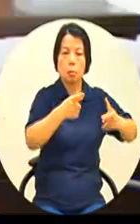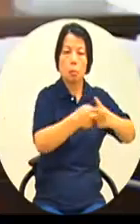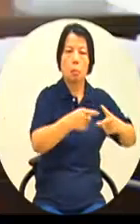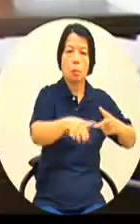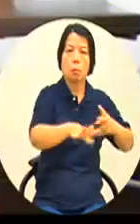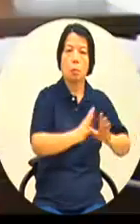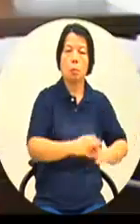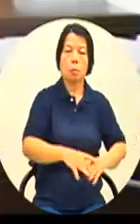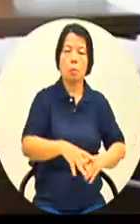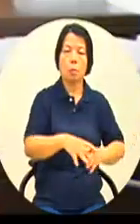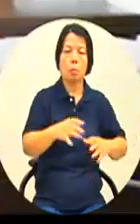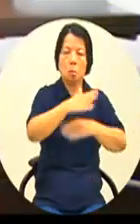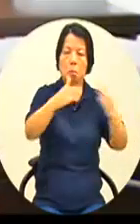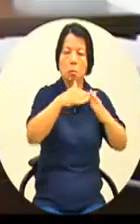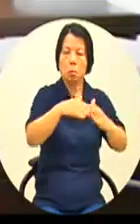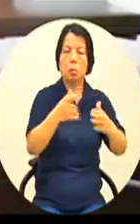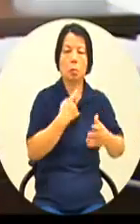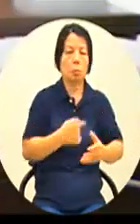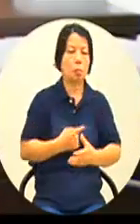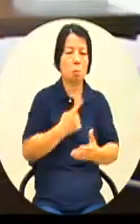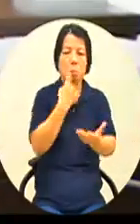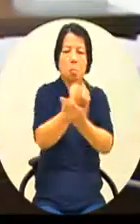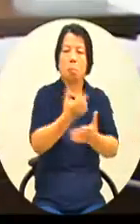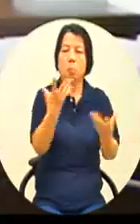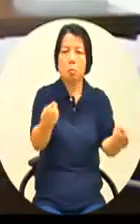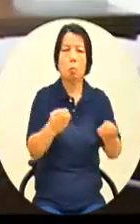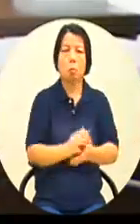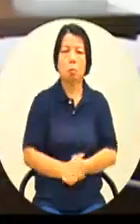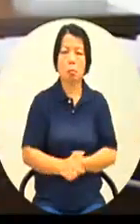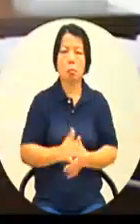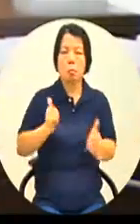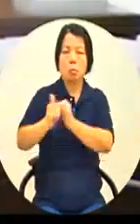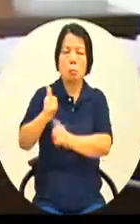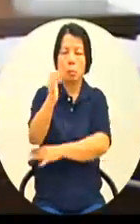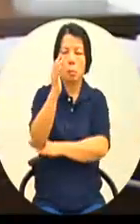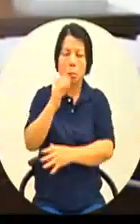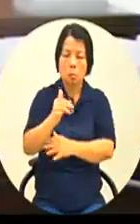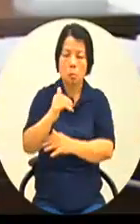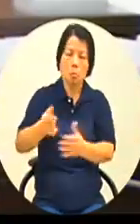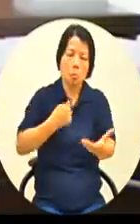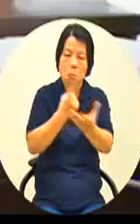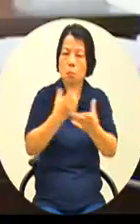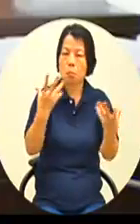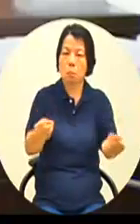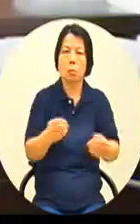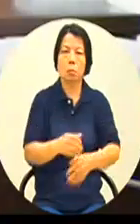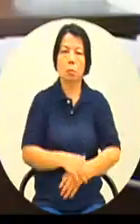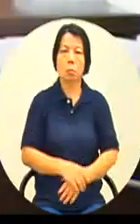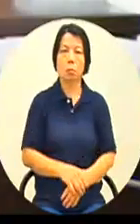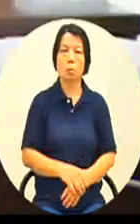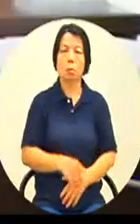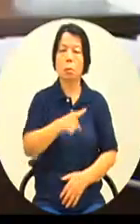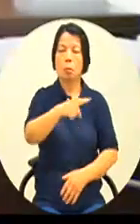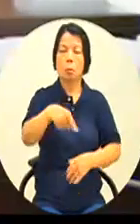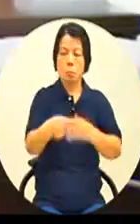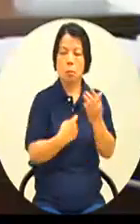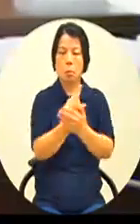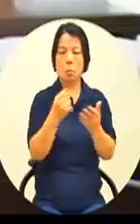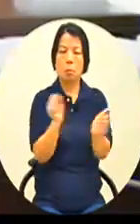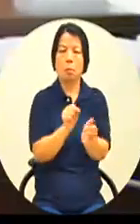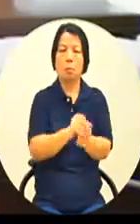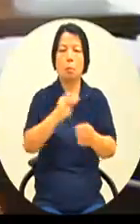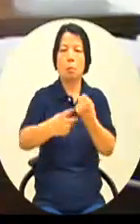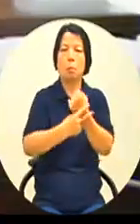校机关都没有参与，然后你的民政系统也没有参与，那你们只有靠里办公